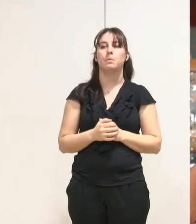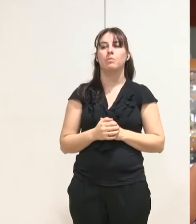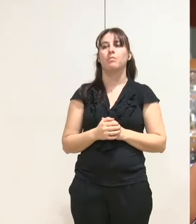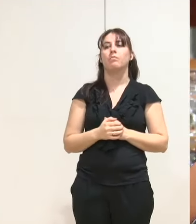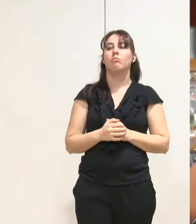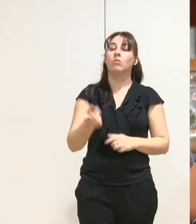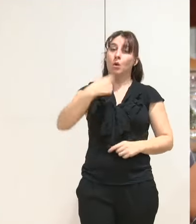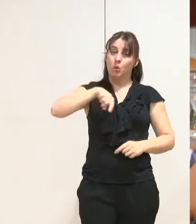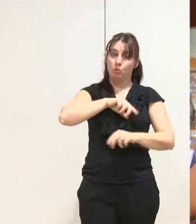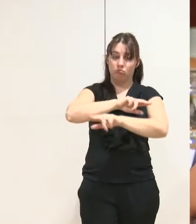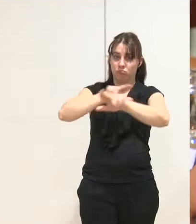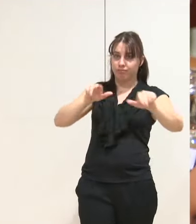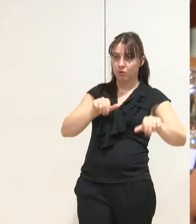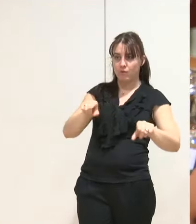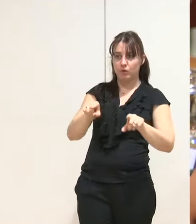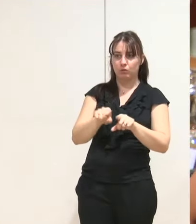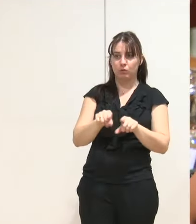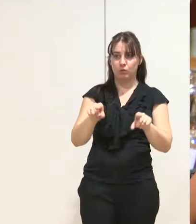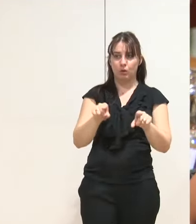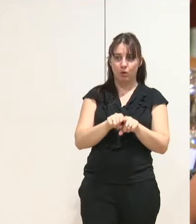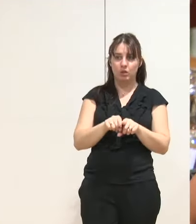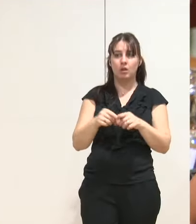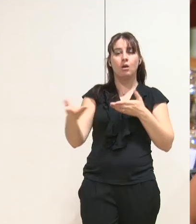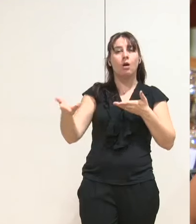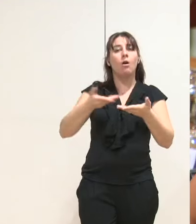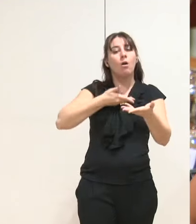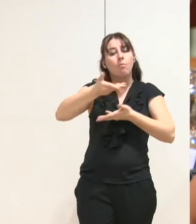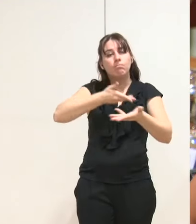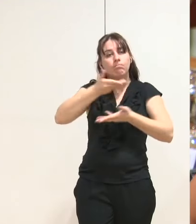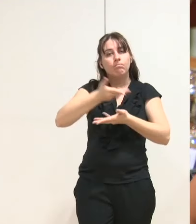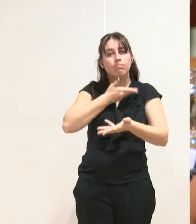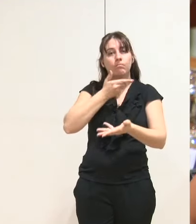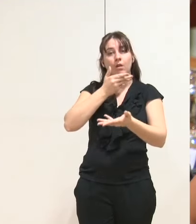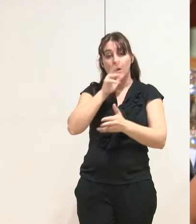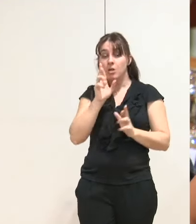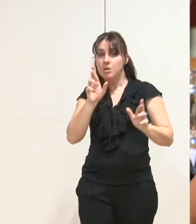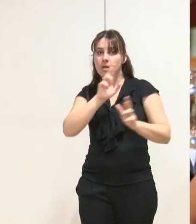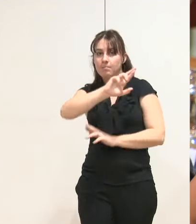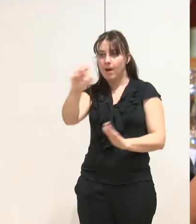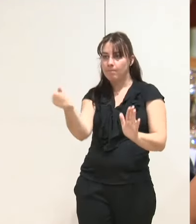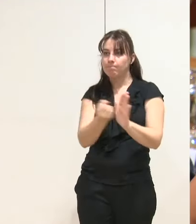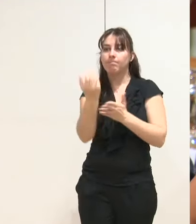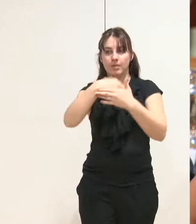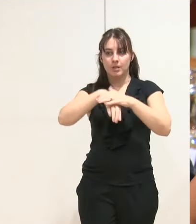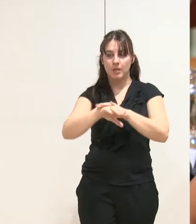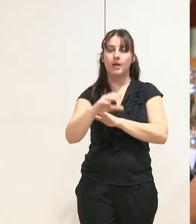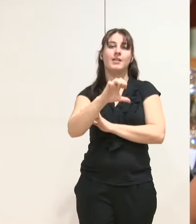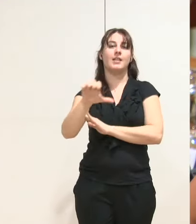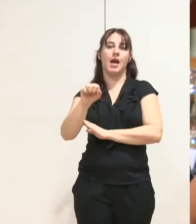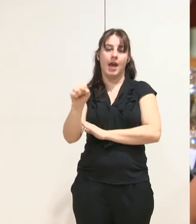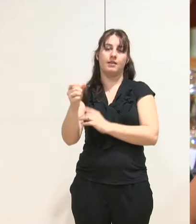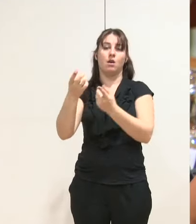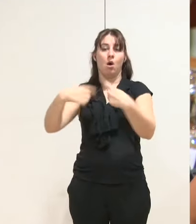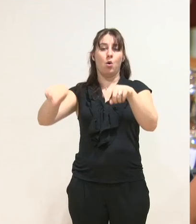convention sera également délibérée et je l'espère adopter au conseil d'administration du CCS